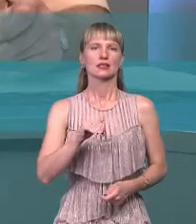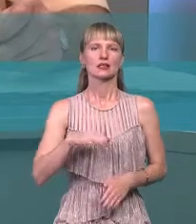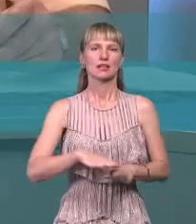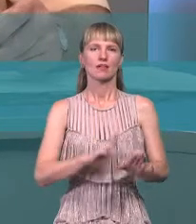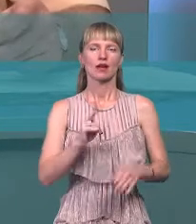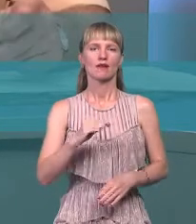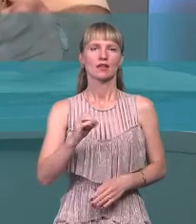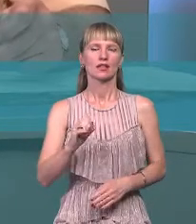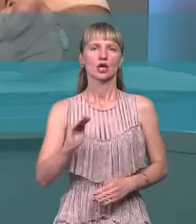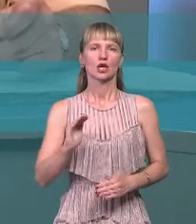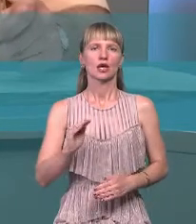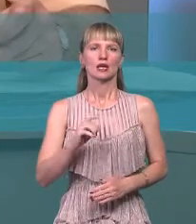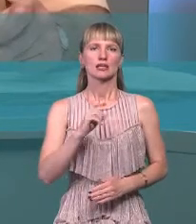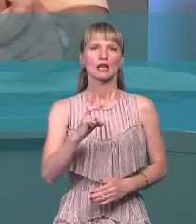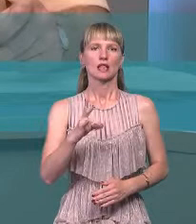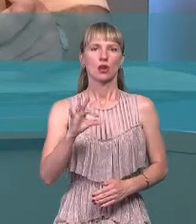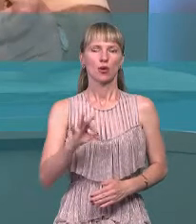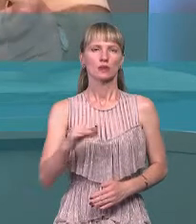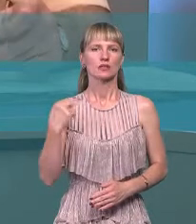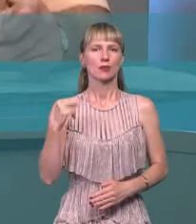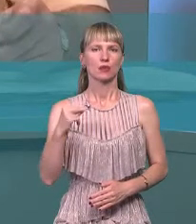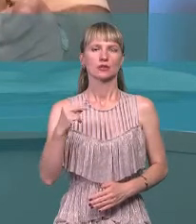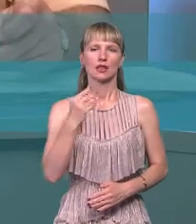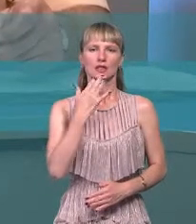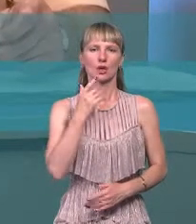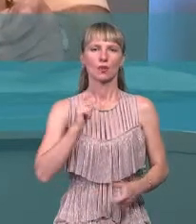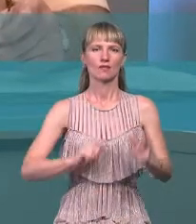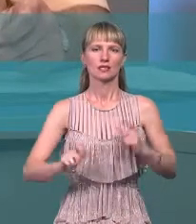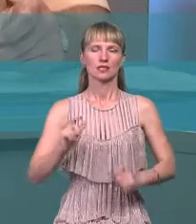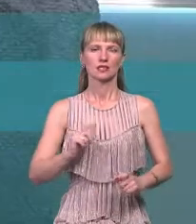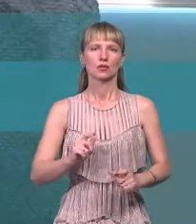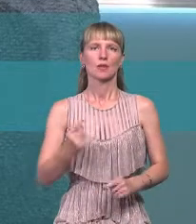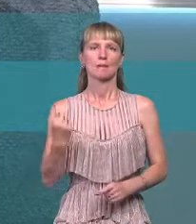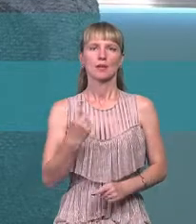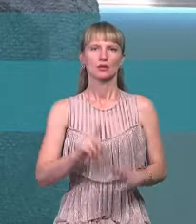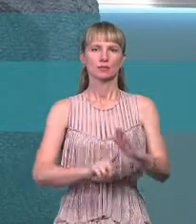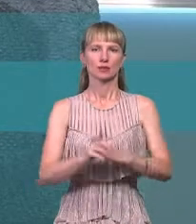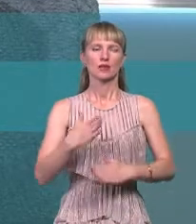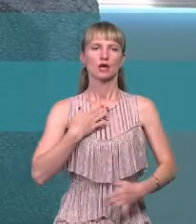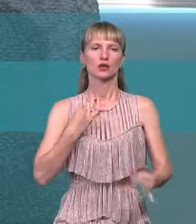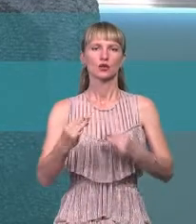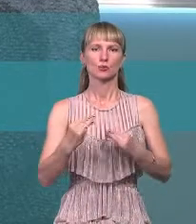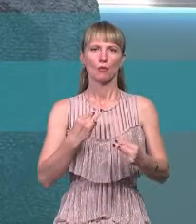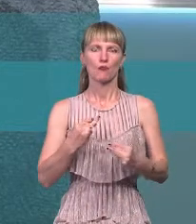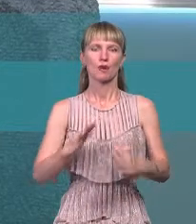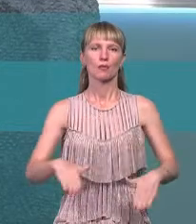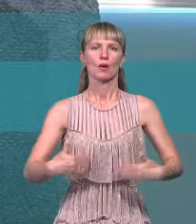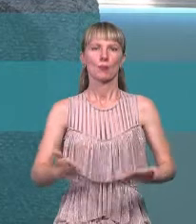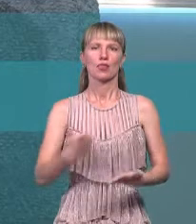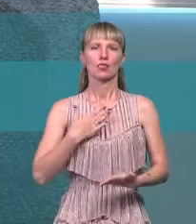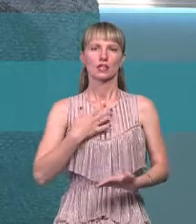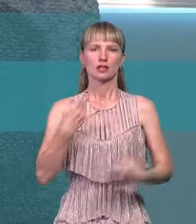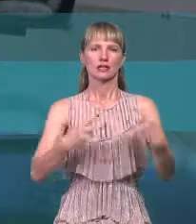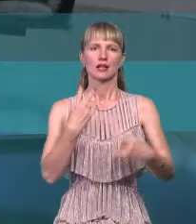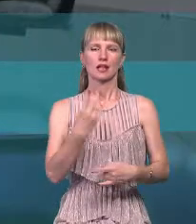менеджменту зовнішньоекономічної діяльності Запорізького національного університету. Перш ніж почати нашу розмову, пропоную нашим